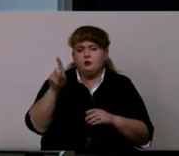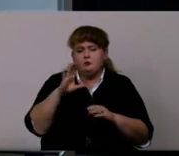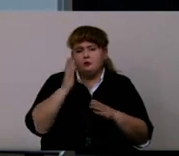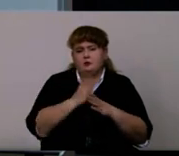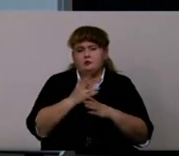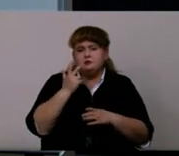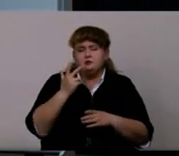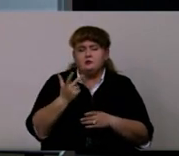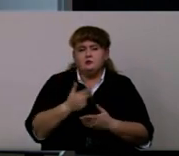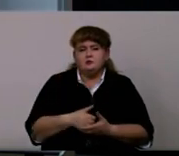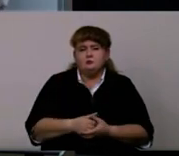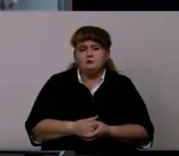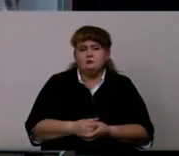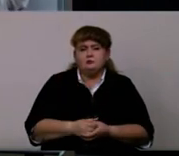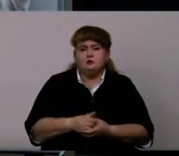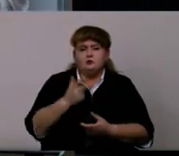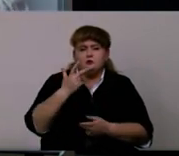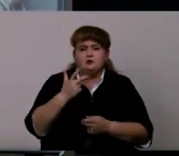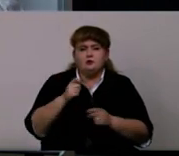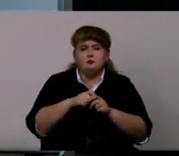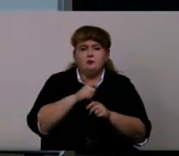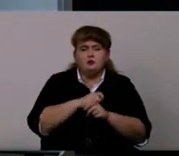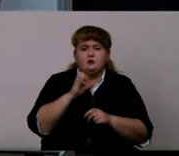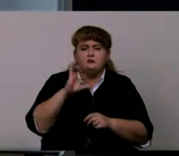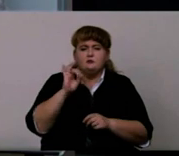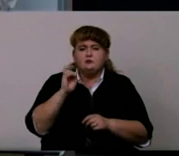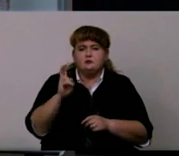3. Значит, 3 метра в секунду.